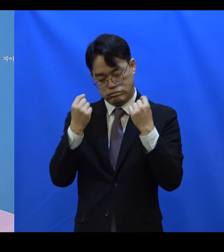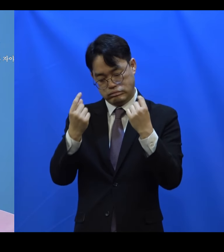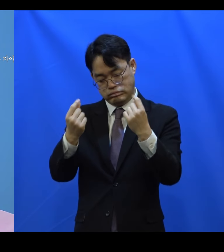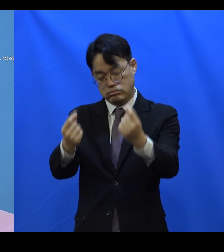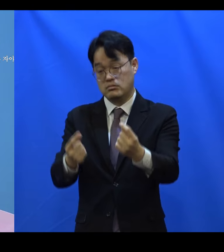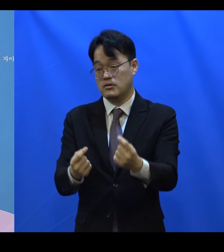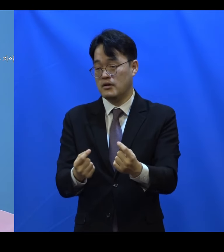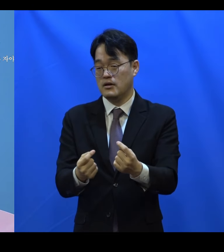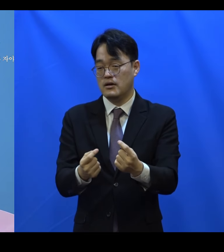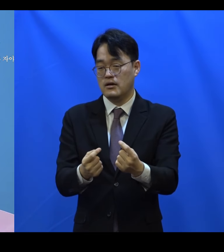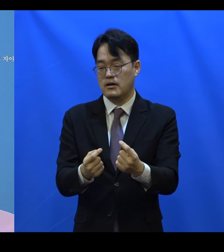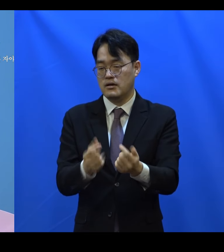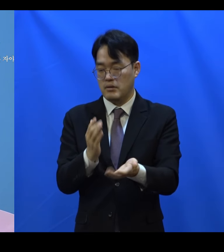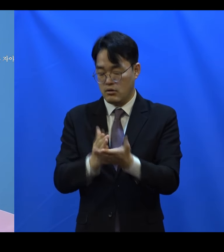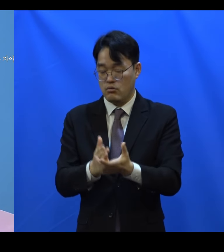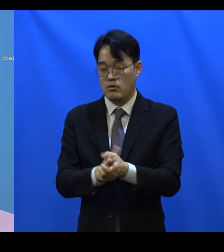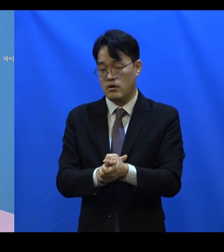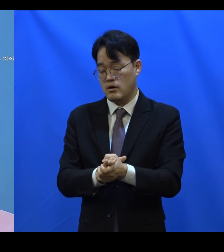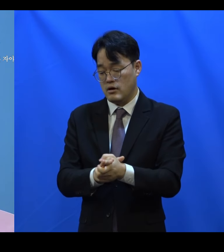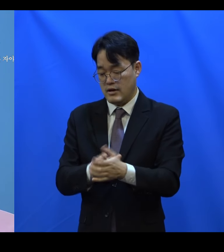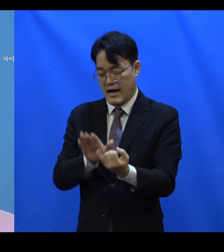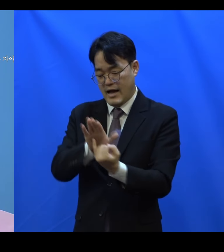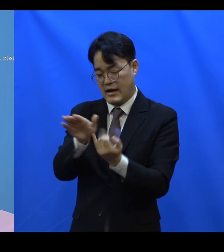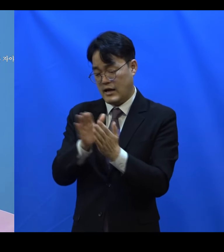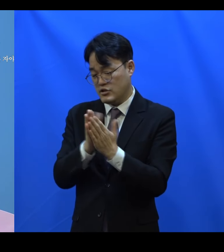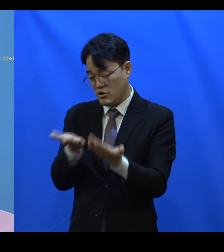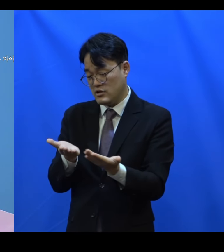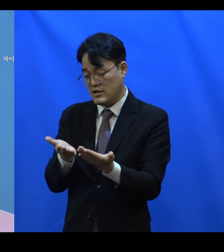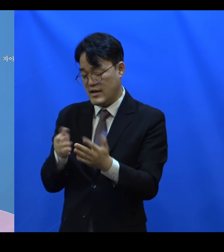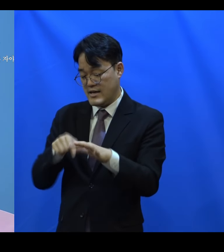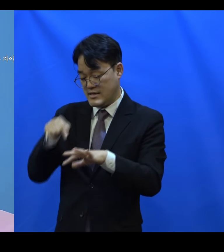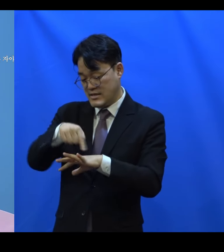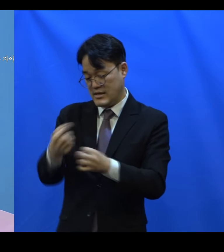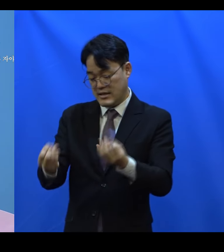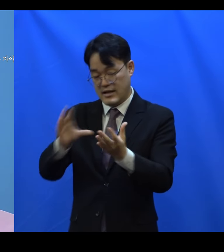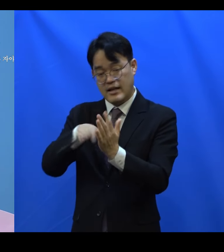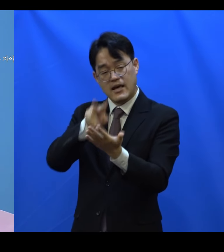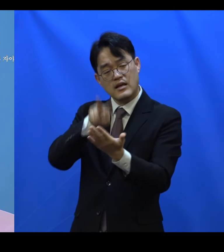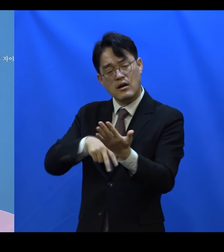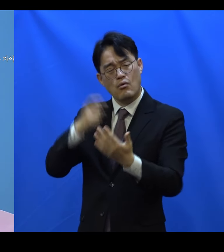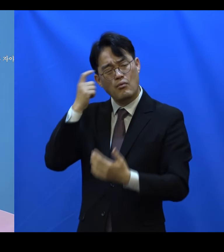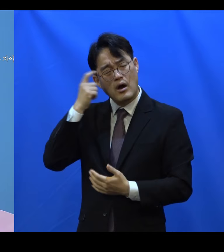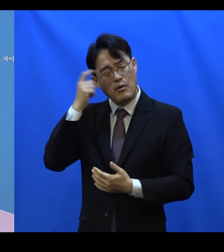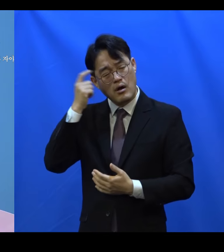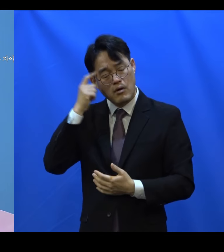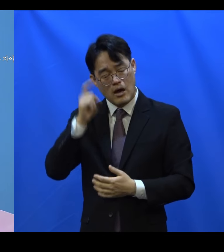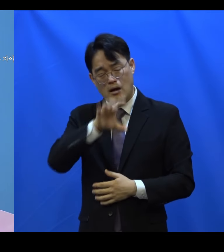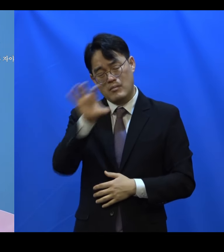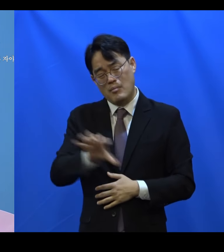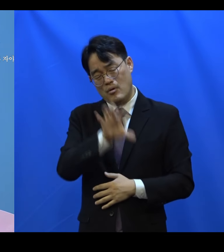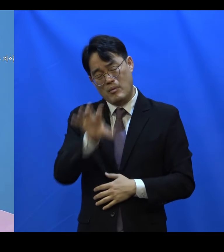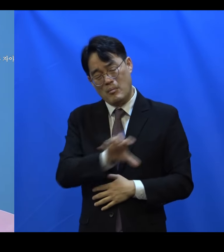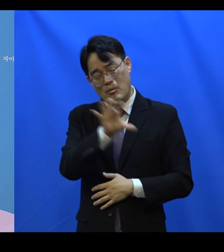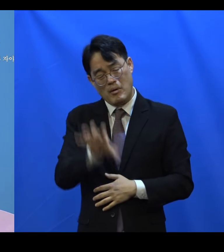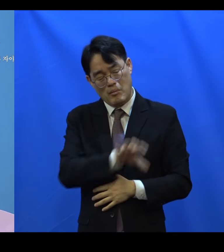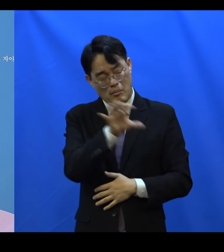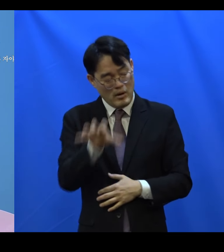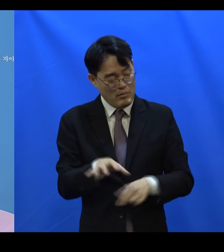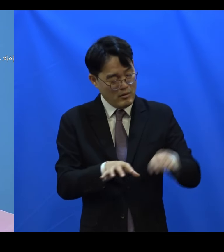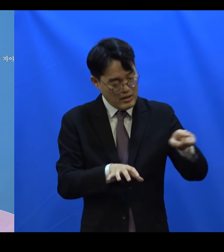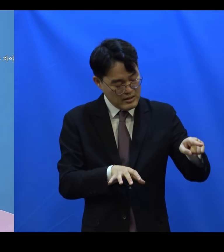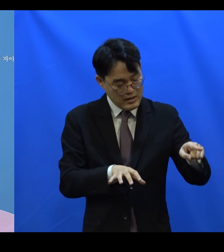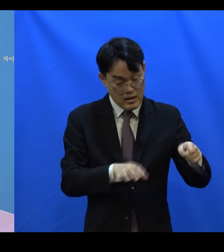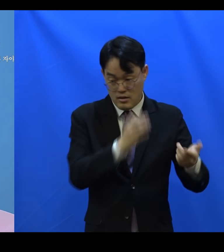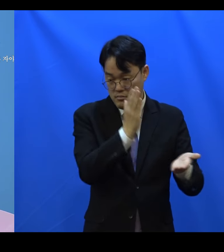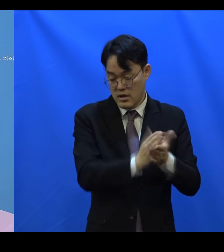그 아가서를 읽었던 이유가 뭐냐면 이 식상함과 이 반복에서 오는 형식화에서 오는